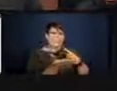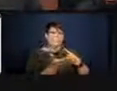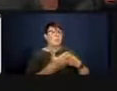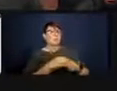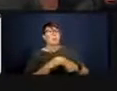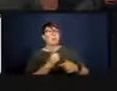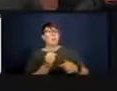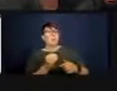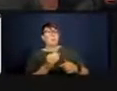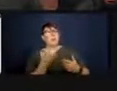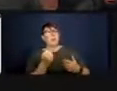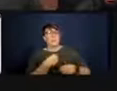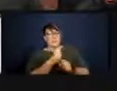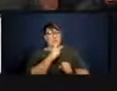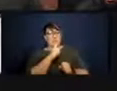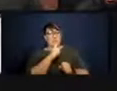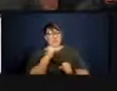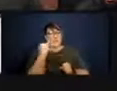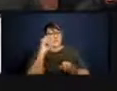na programu ambazo